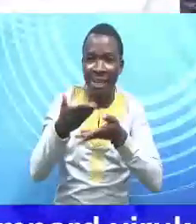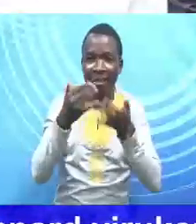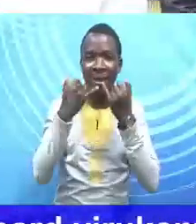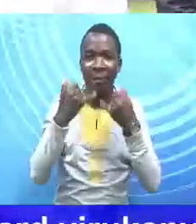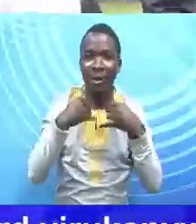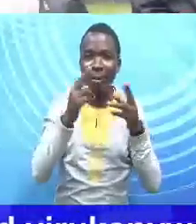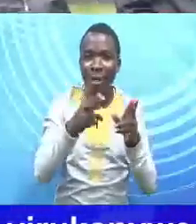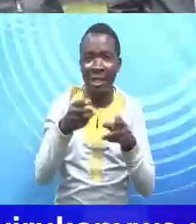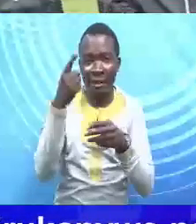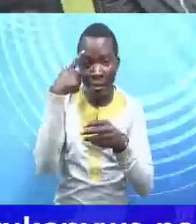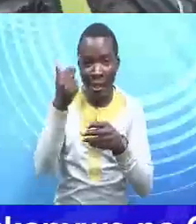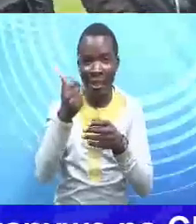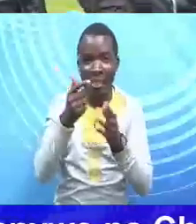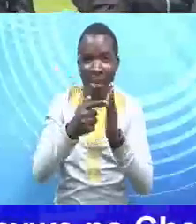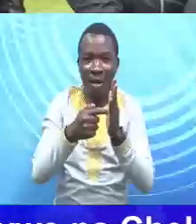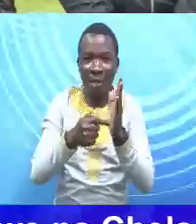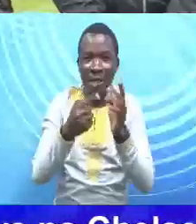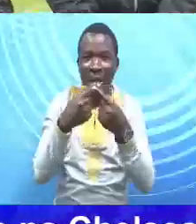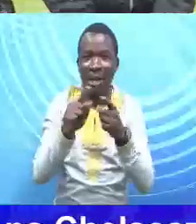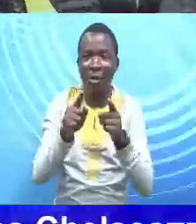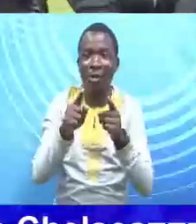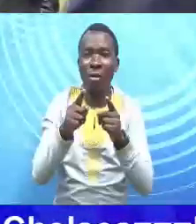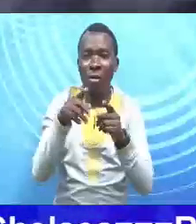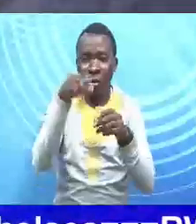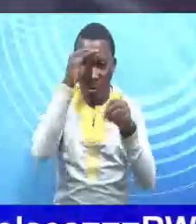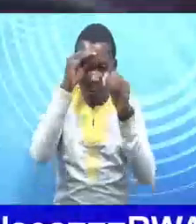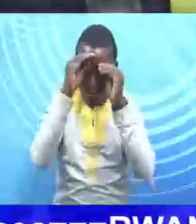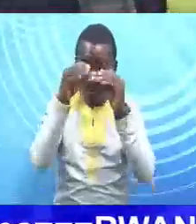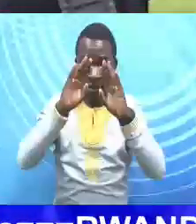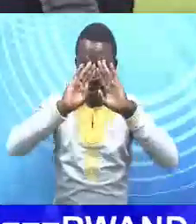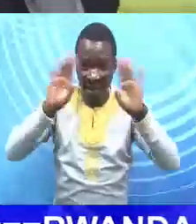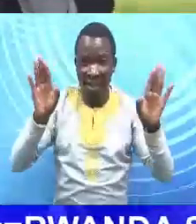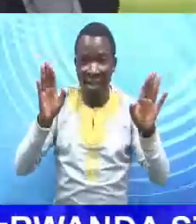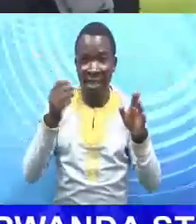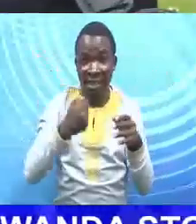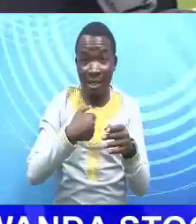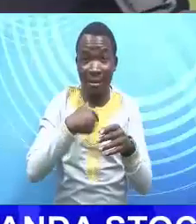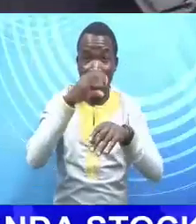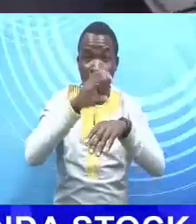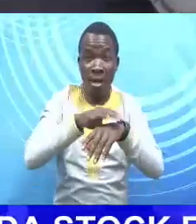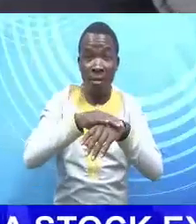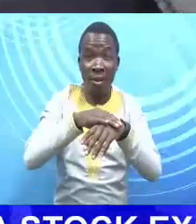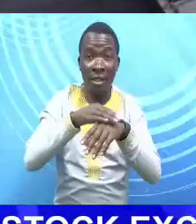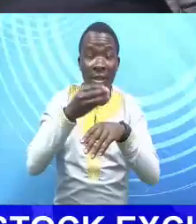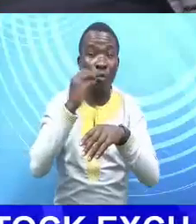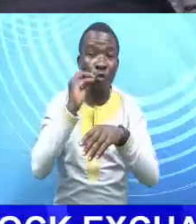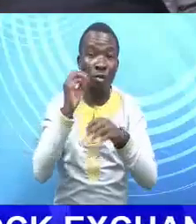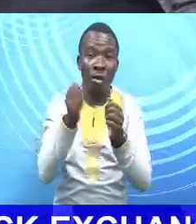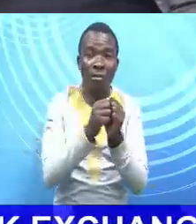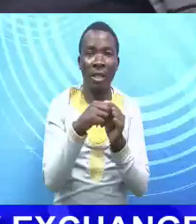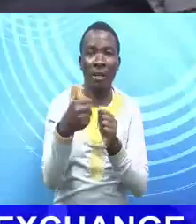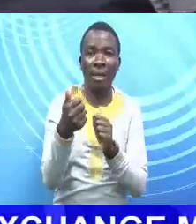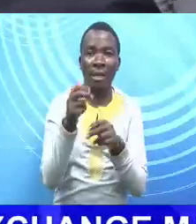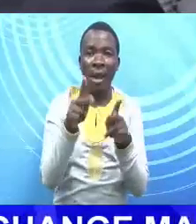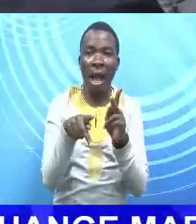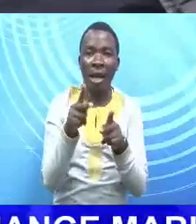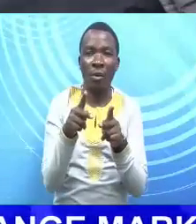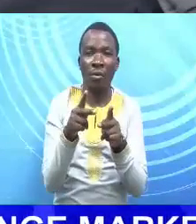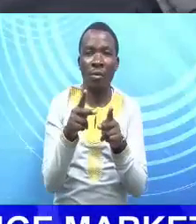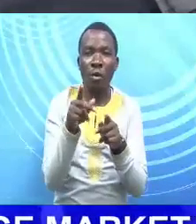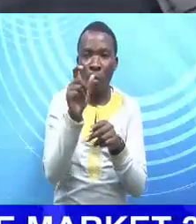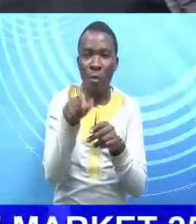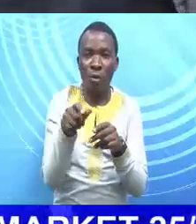aya mabwiriza ariko ko ngo bibasigiye isomo njye bafatiye mu rugo nari ndi kumwe n'abandi bantu nari kumwe n'uwo